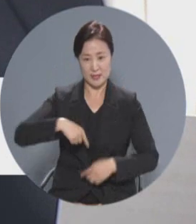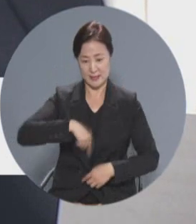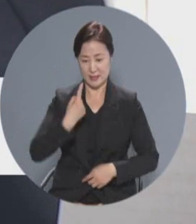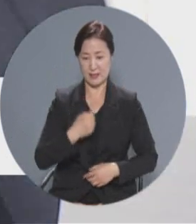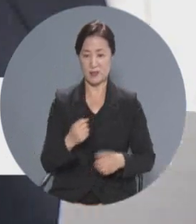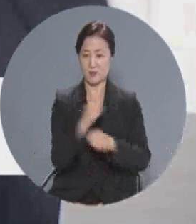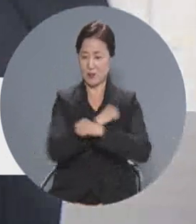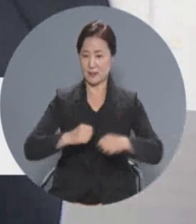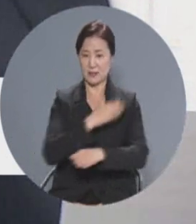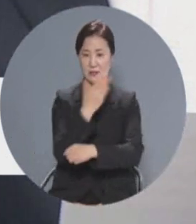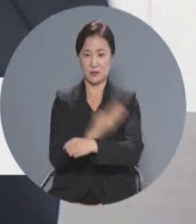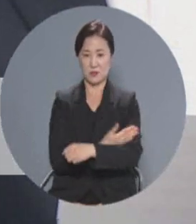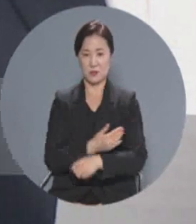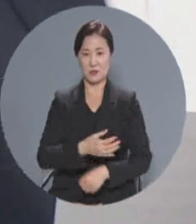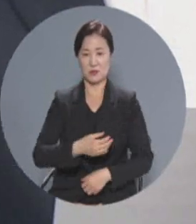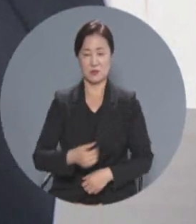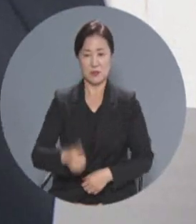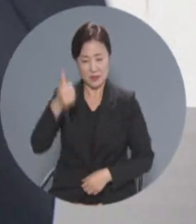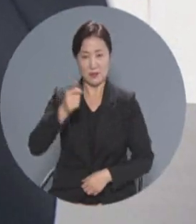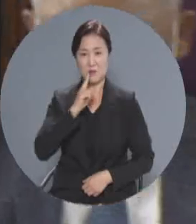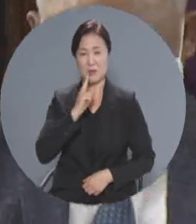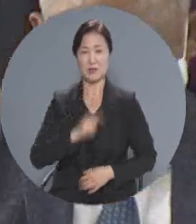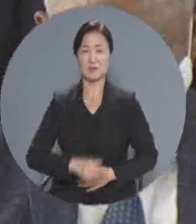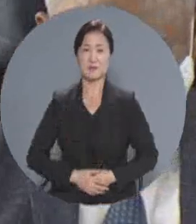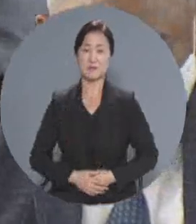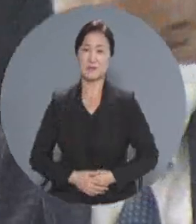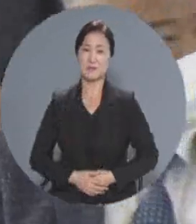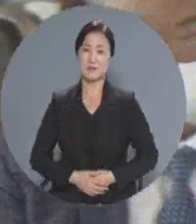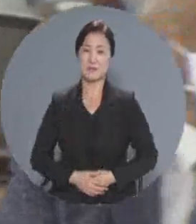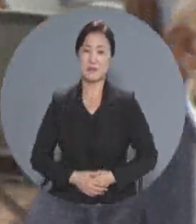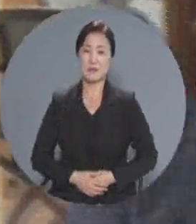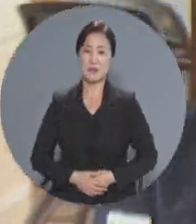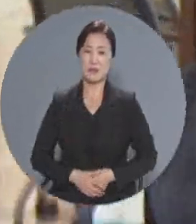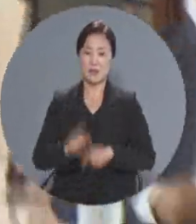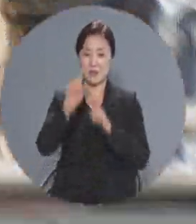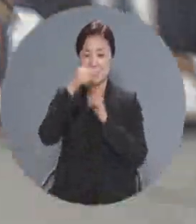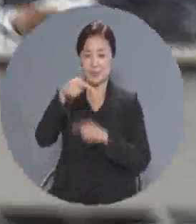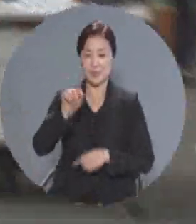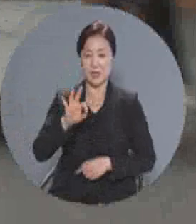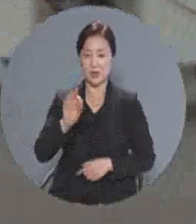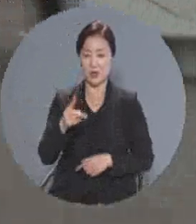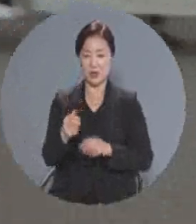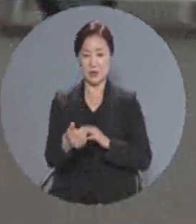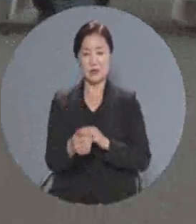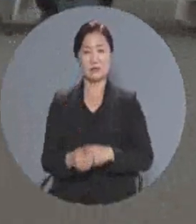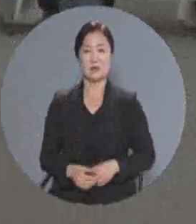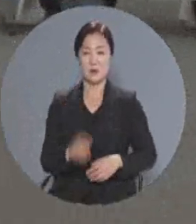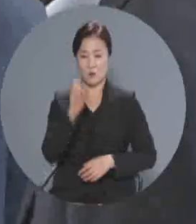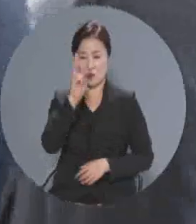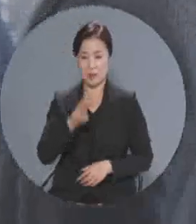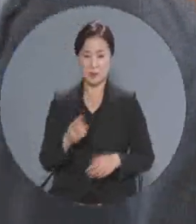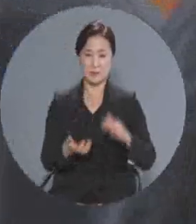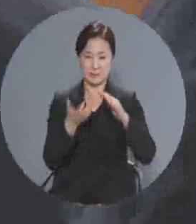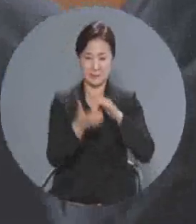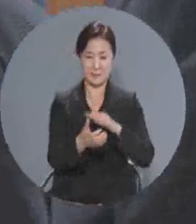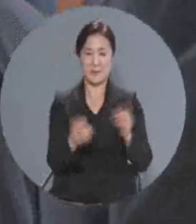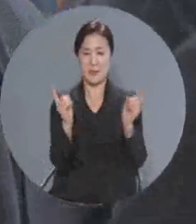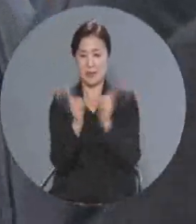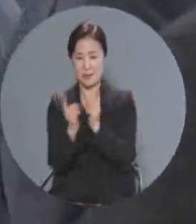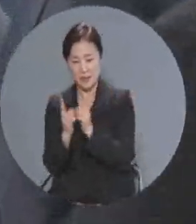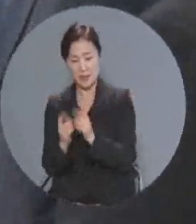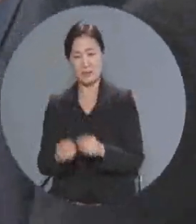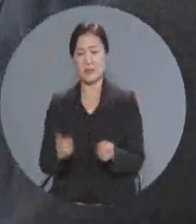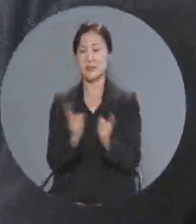확장력에서 유리함을 강조했습니다. 이 전 대표도 광주를 방문해서 각계 인사들을 만났지만 직접적인 언급은